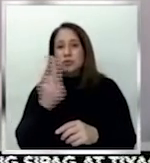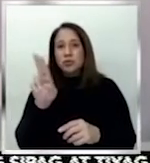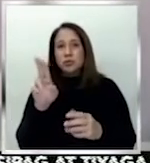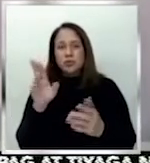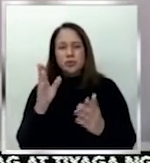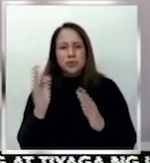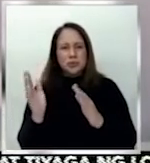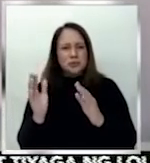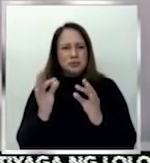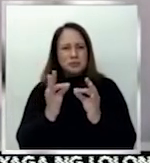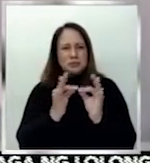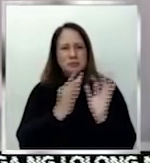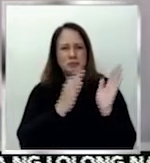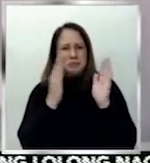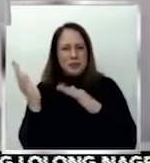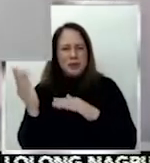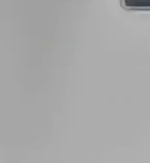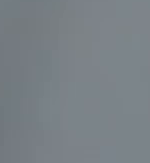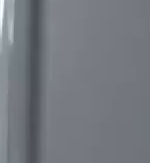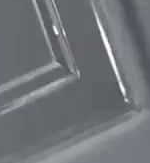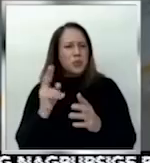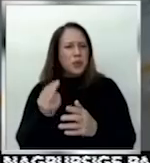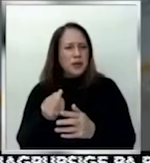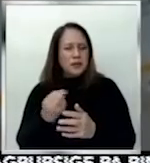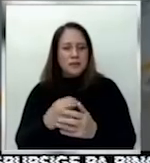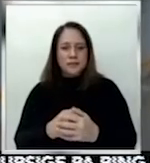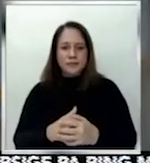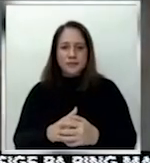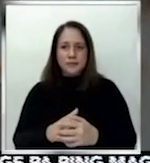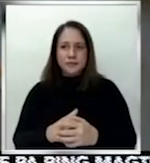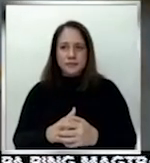gagawin? Nakatutok si Ian Cruz.